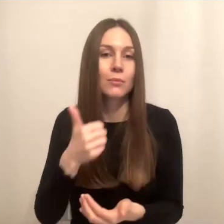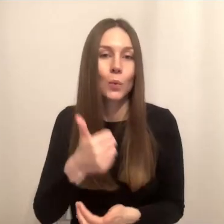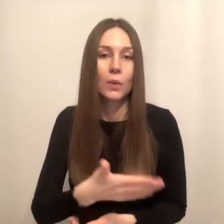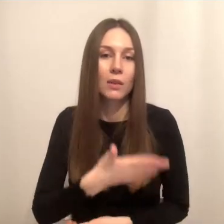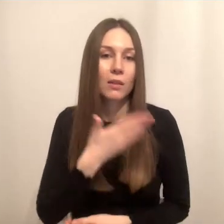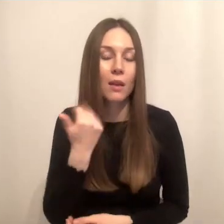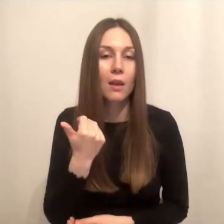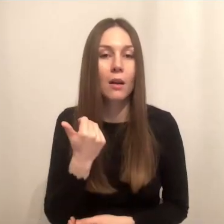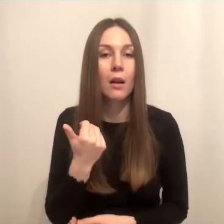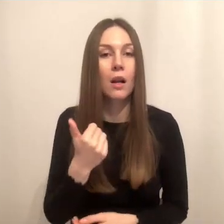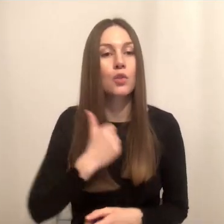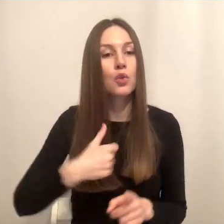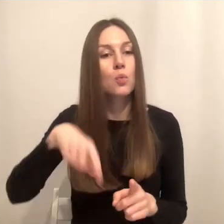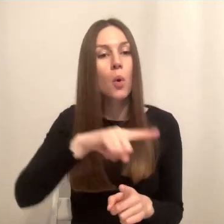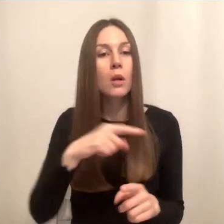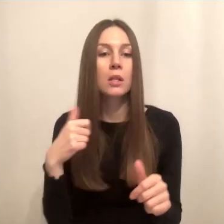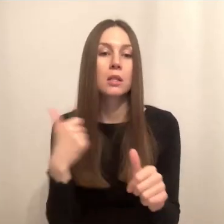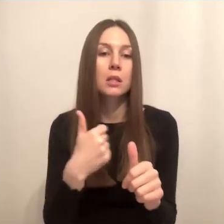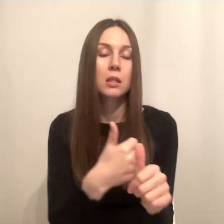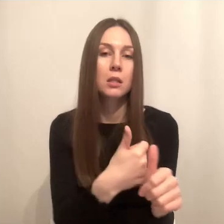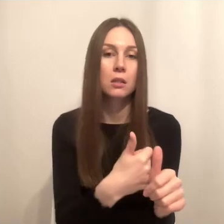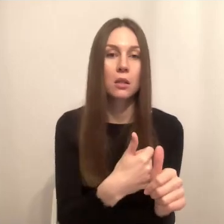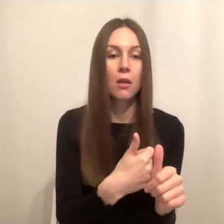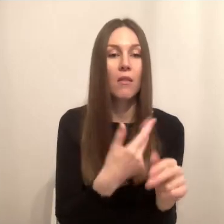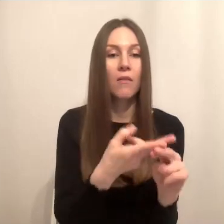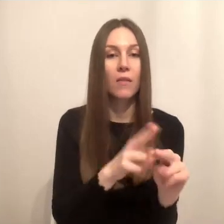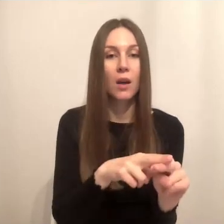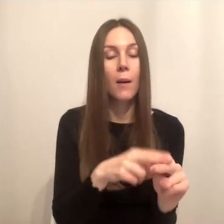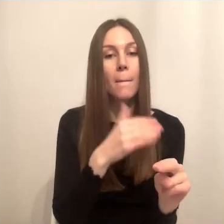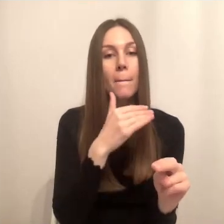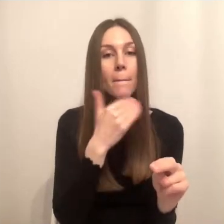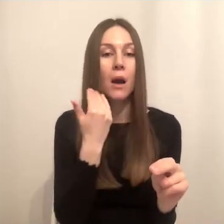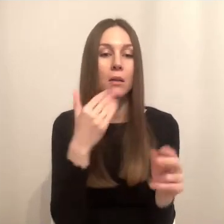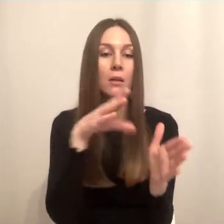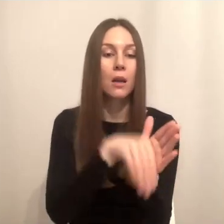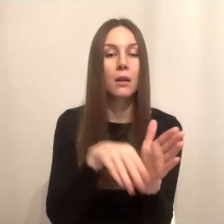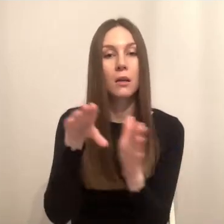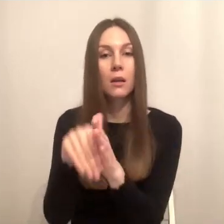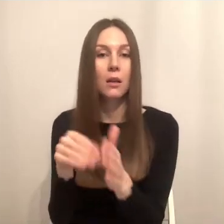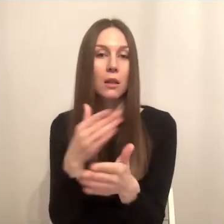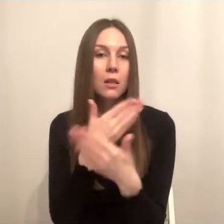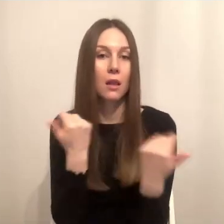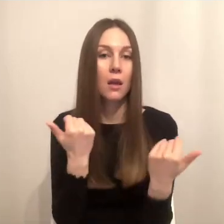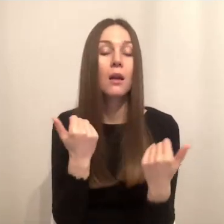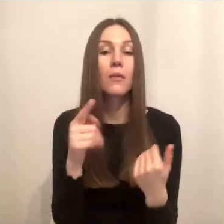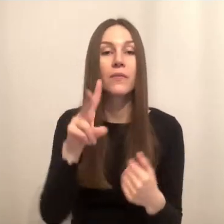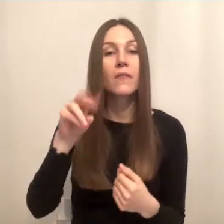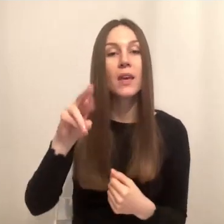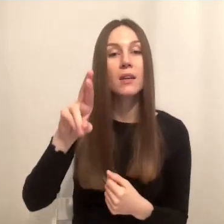tam tikri asmenys už tai, kad jie nepriklauso vienai ar kitai jėgai. Aš paminėsiu tik tai Versmės